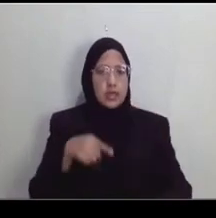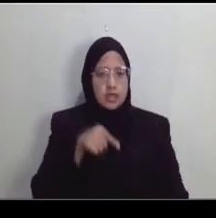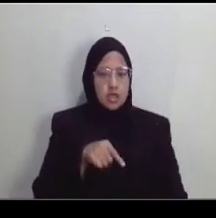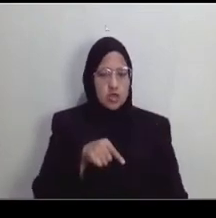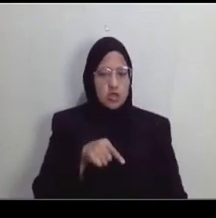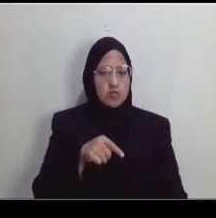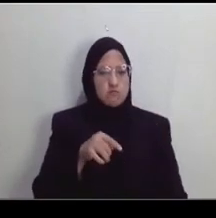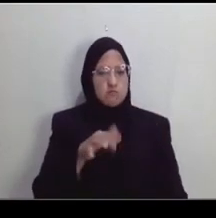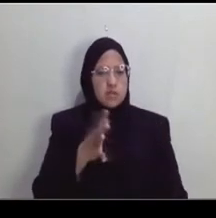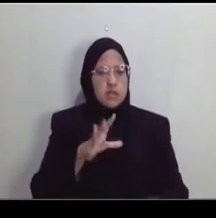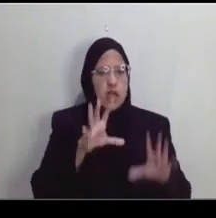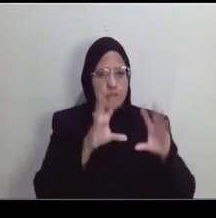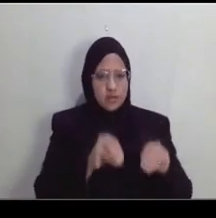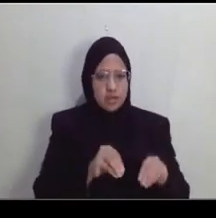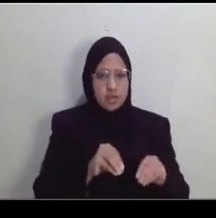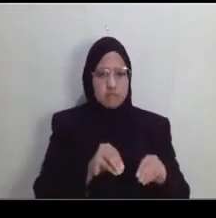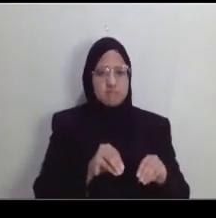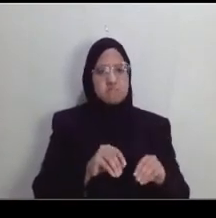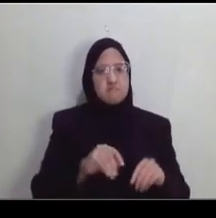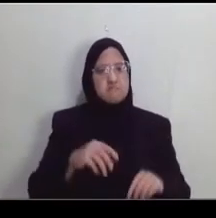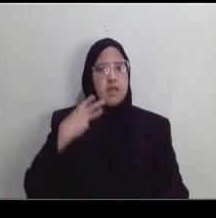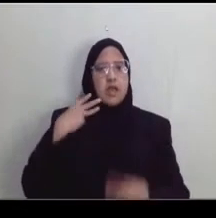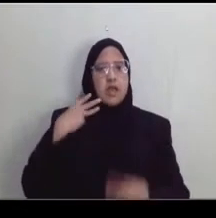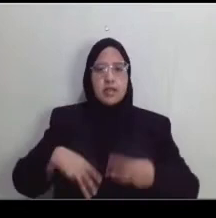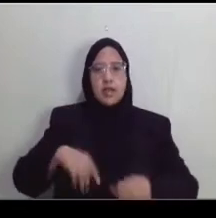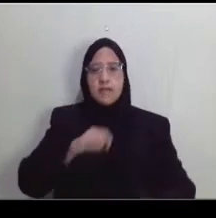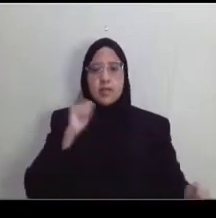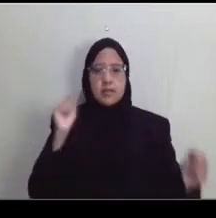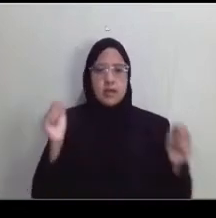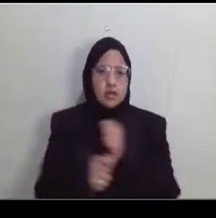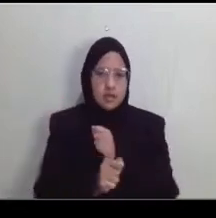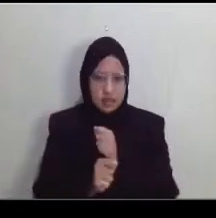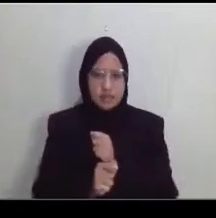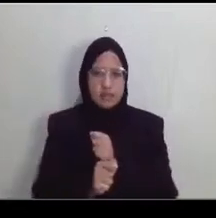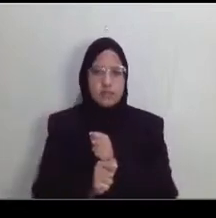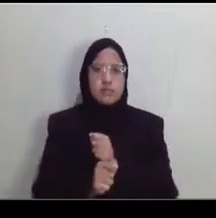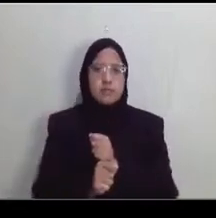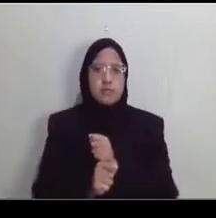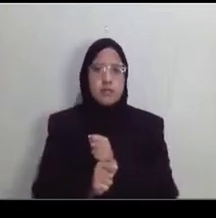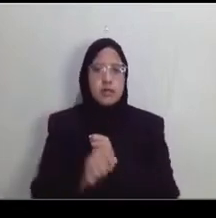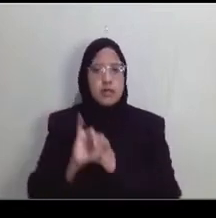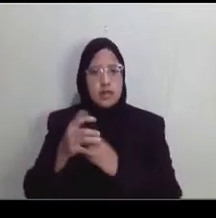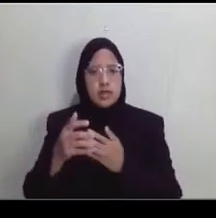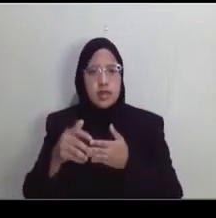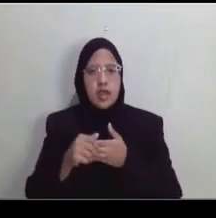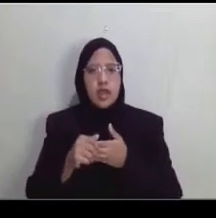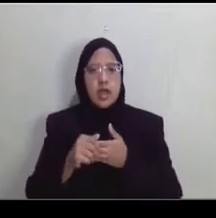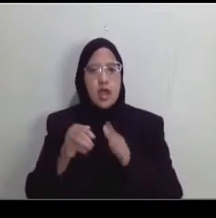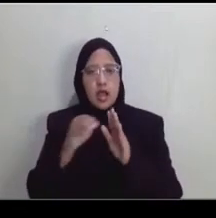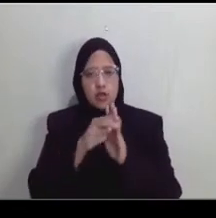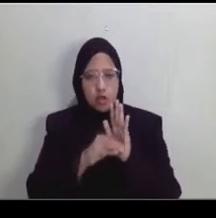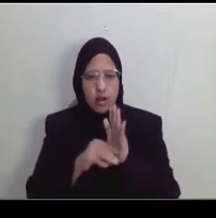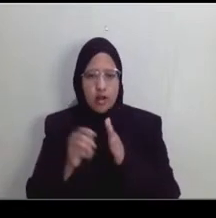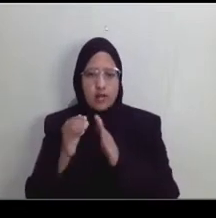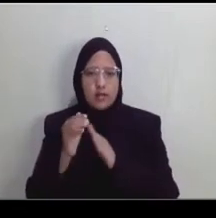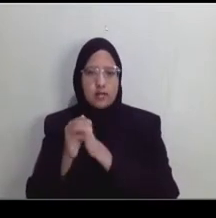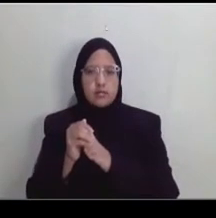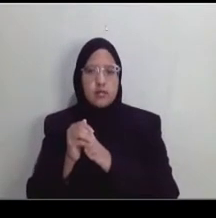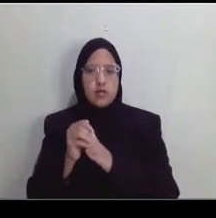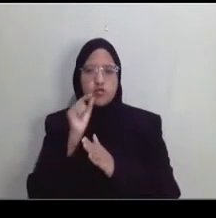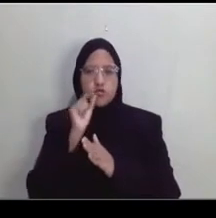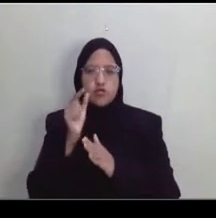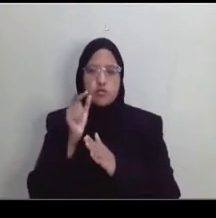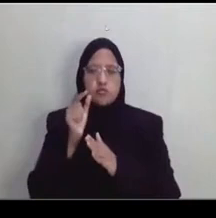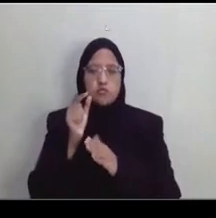bergeser menjadi susunan aturan yang digunakan untuk menakut-nakuti agar tidak terkena sanksi